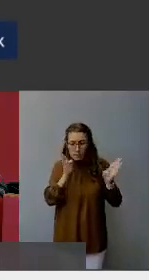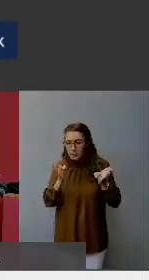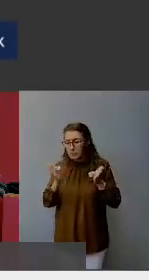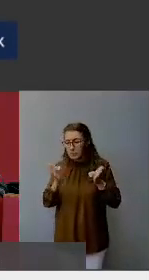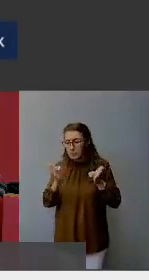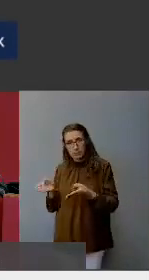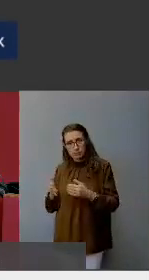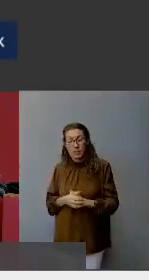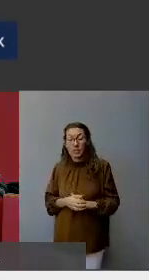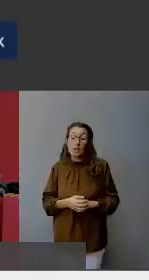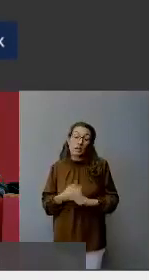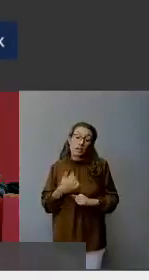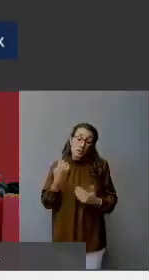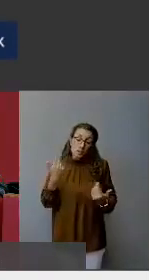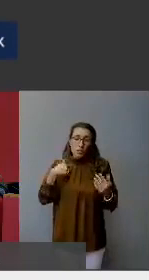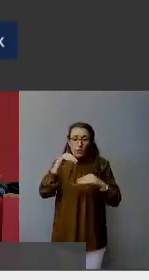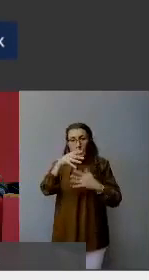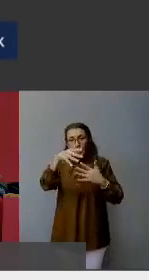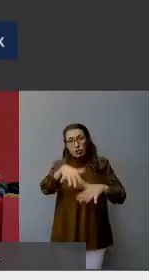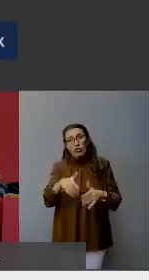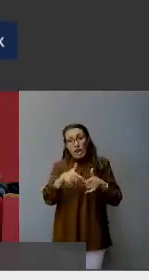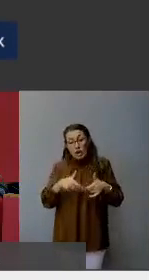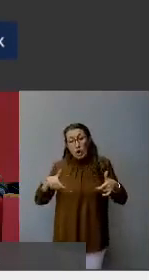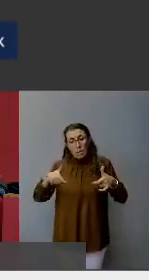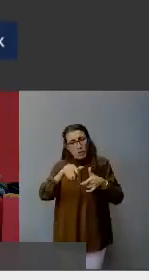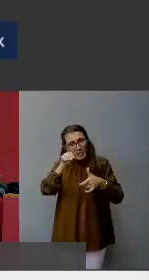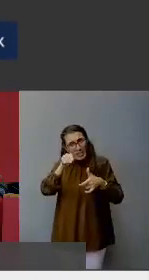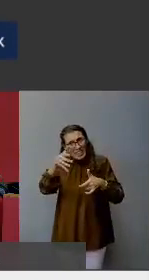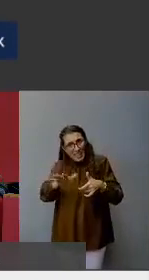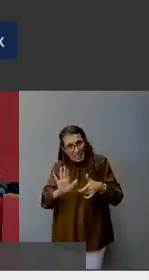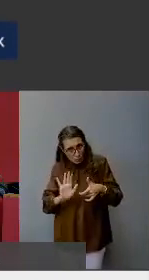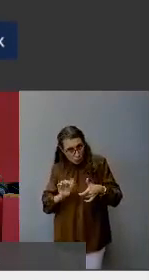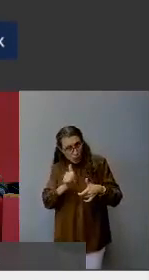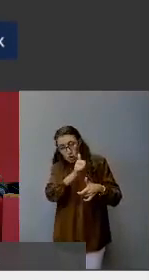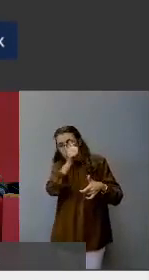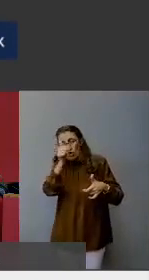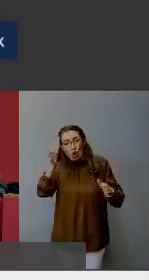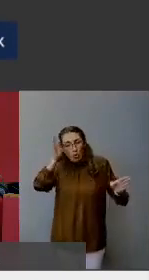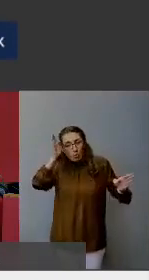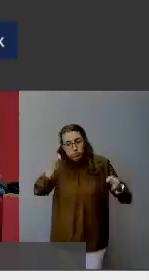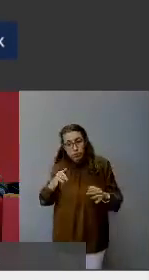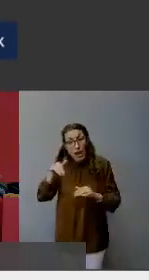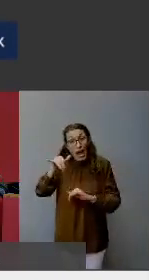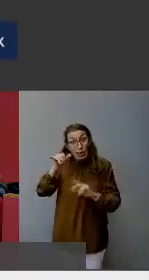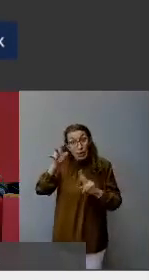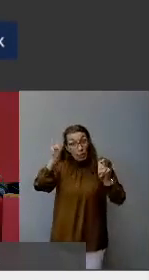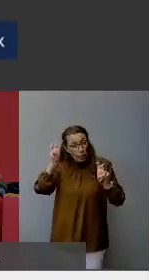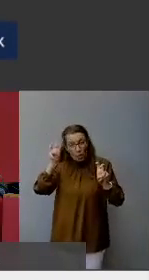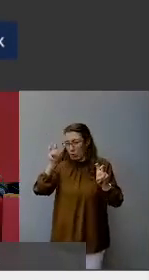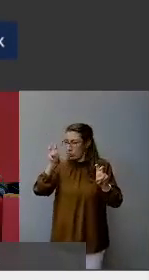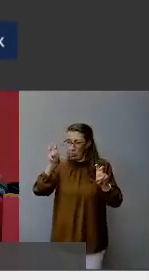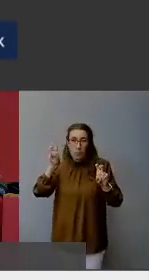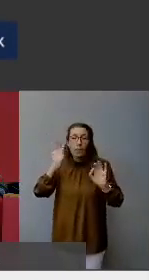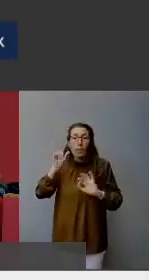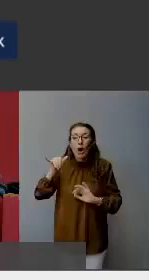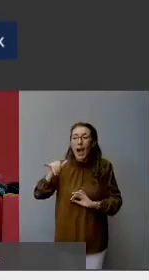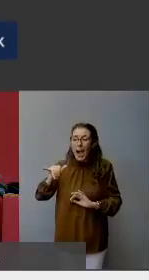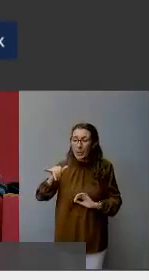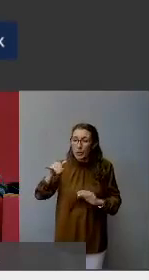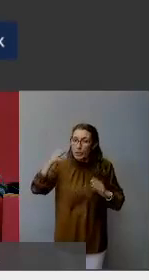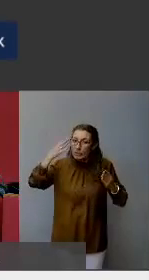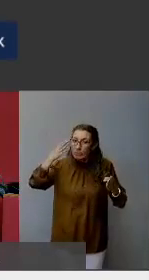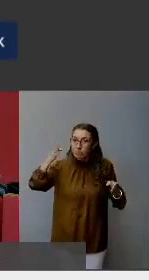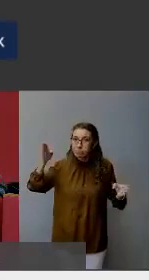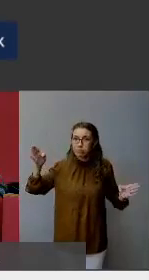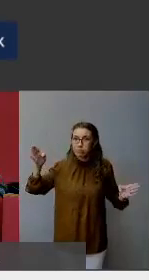e grazie per la disponibilità una commissione che non parli solo però dell'aeroporto ma come l'aeroporto deve essere si può